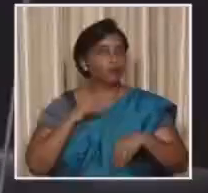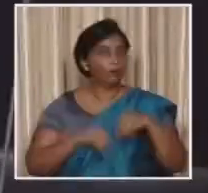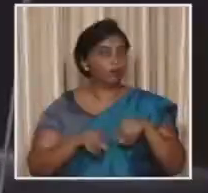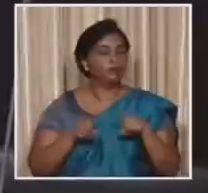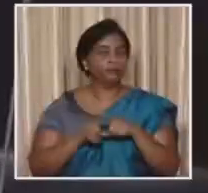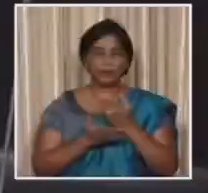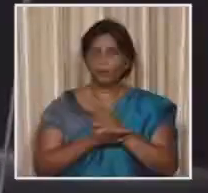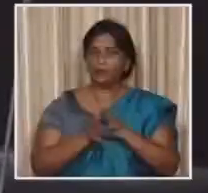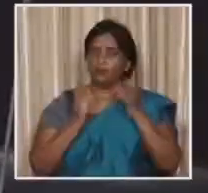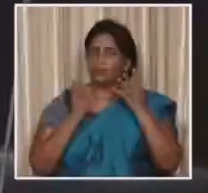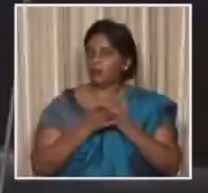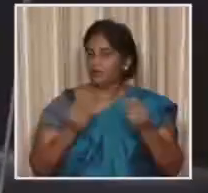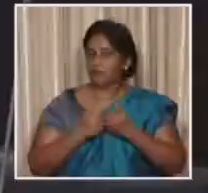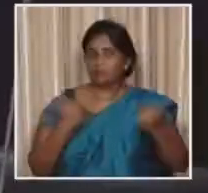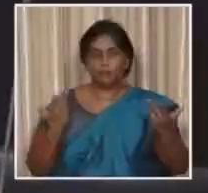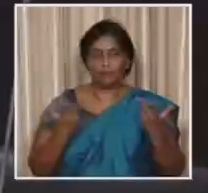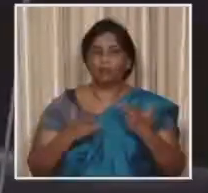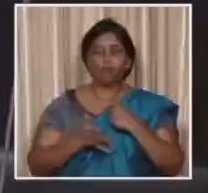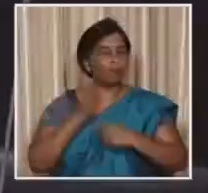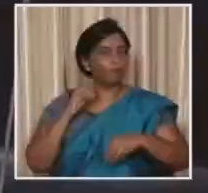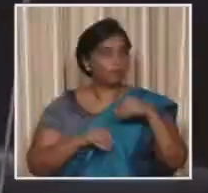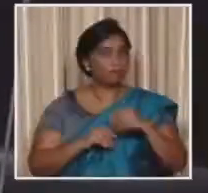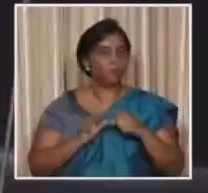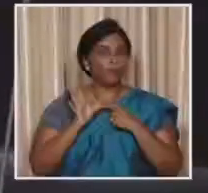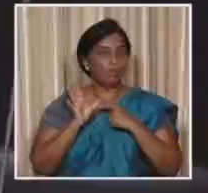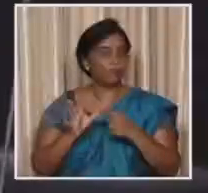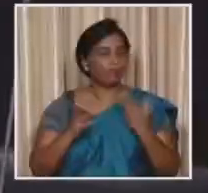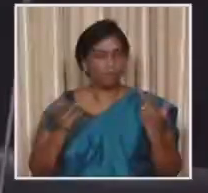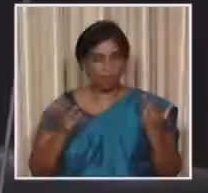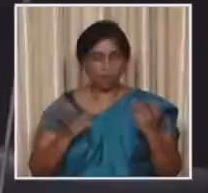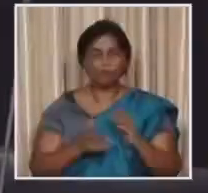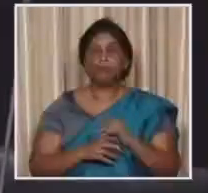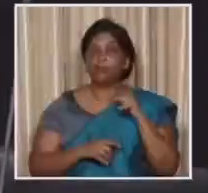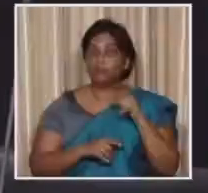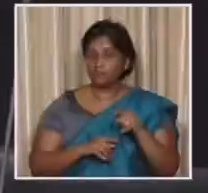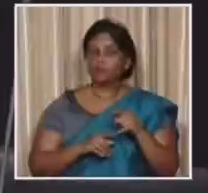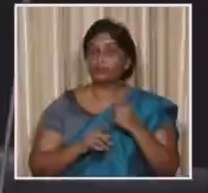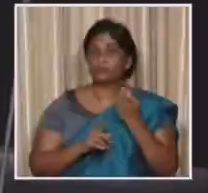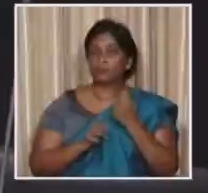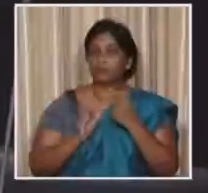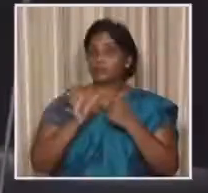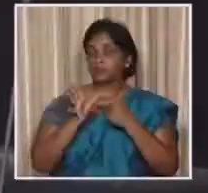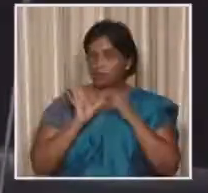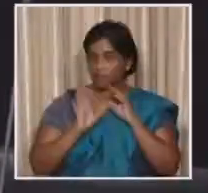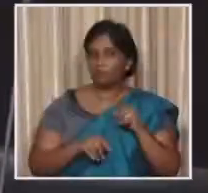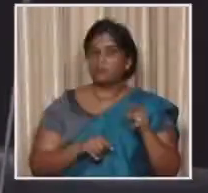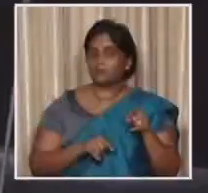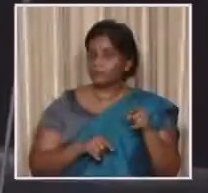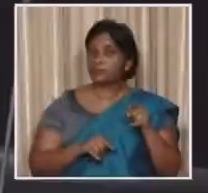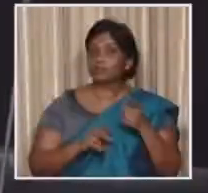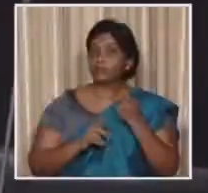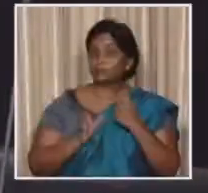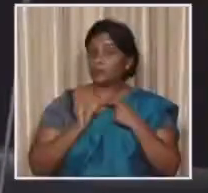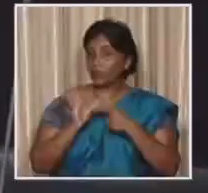වශයෙන් බෙදලා ගොඩ එන්න බෑ. දේශපාලන උත්තරයක් නෑ. තිබෙන්නේ ආර්ථික උත්තරයක් විතරයි.